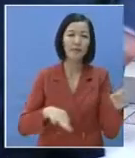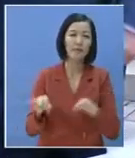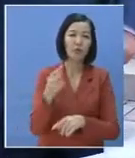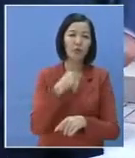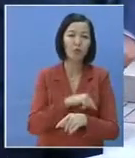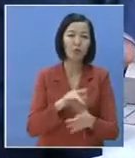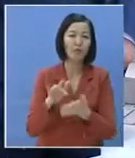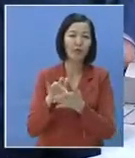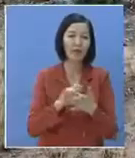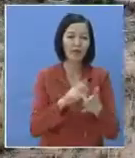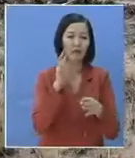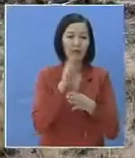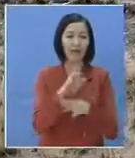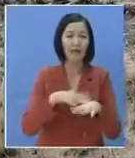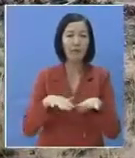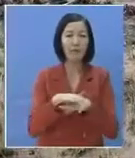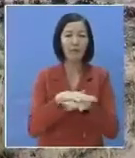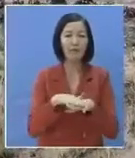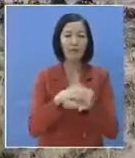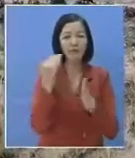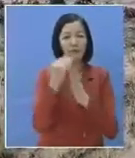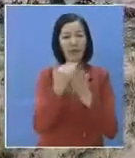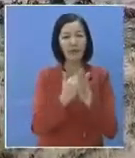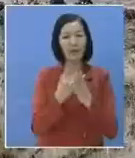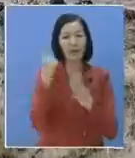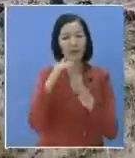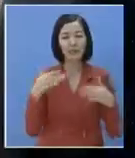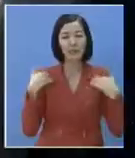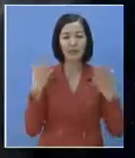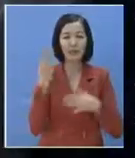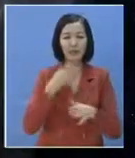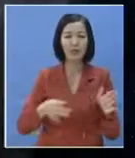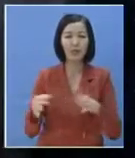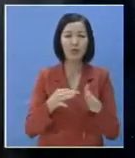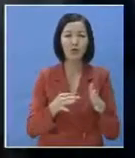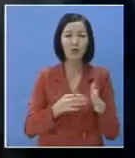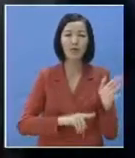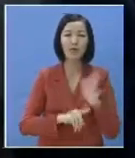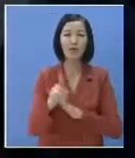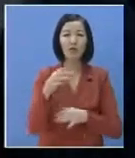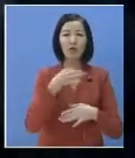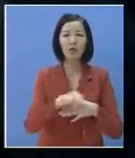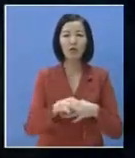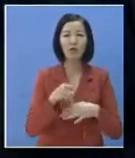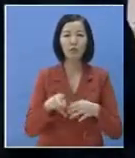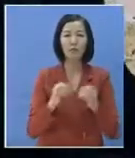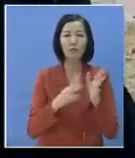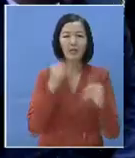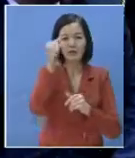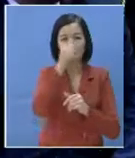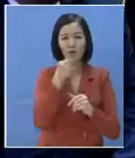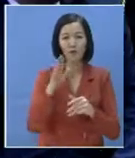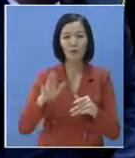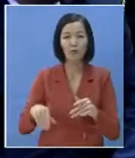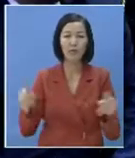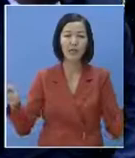«Духовный караван». Первый этап масштабной программы, инициированный Акиматом Алматинской области, стартовал осенью 2017 года.